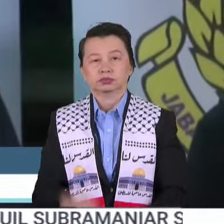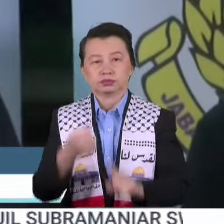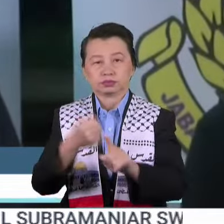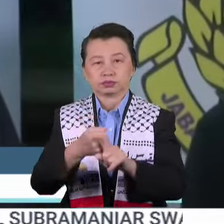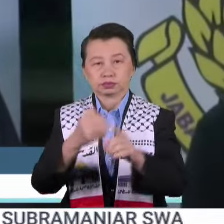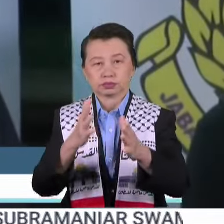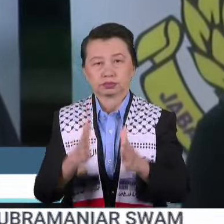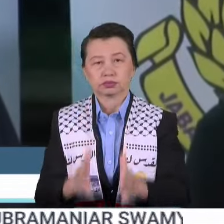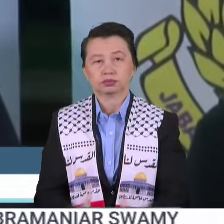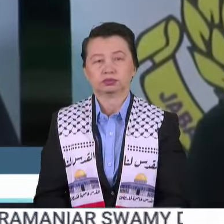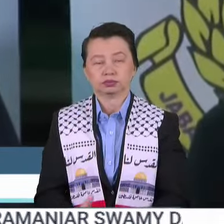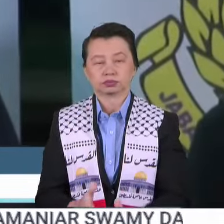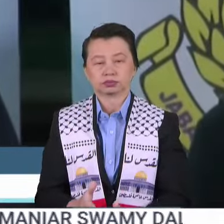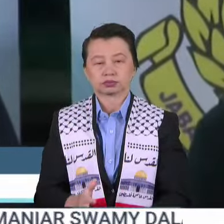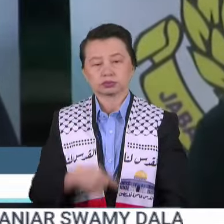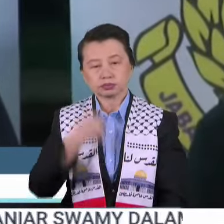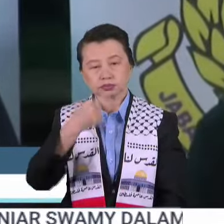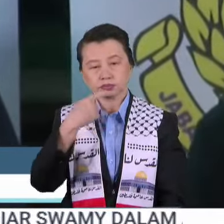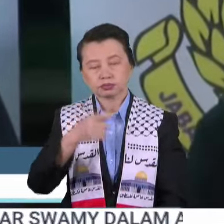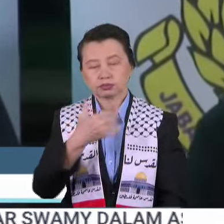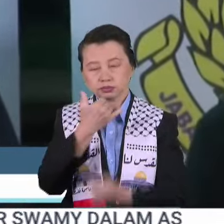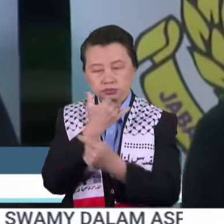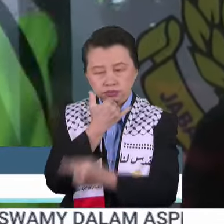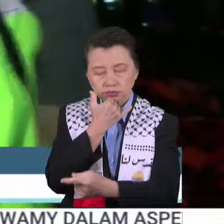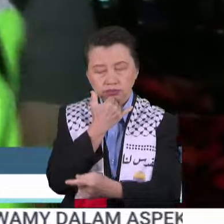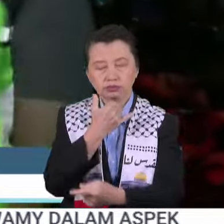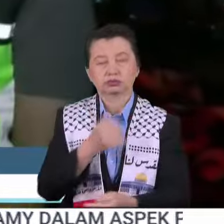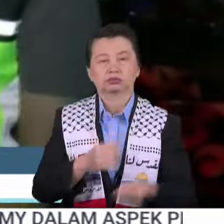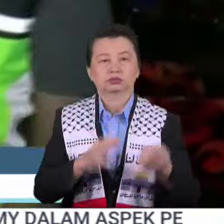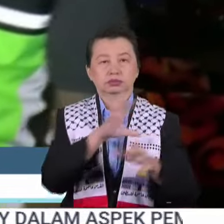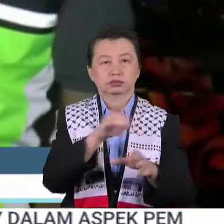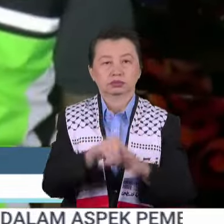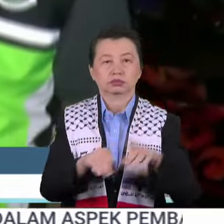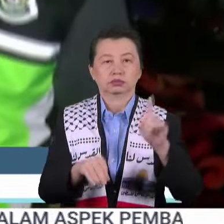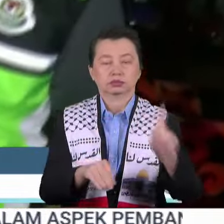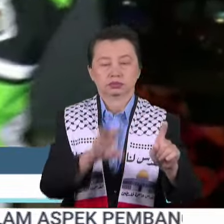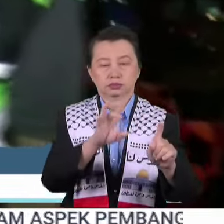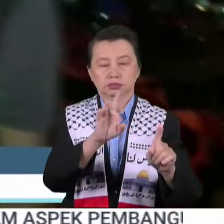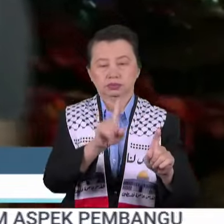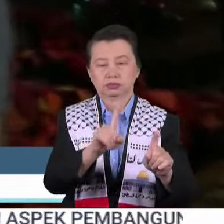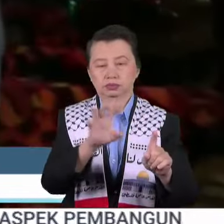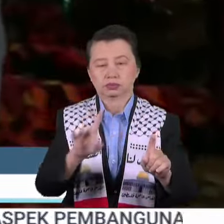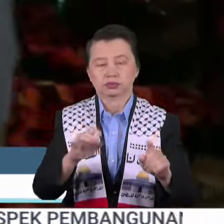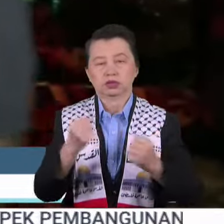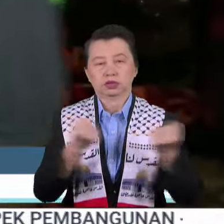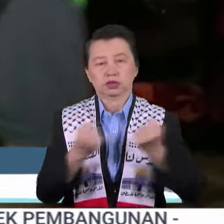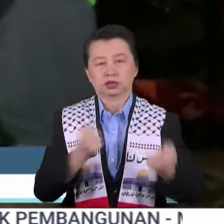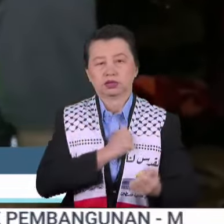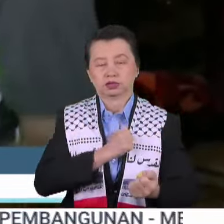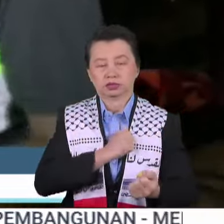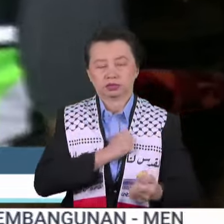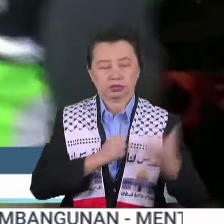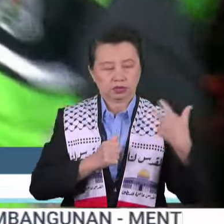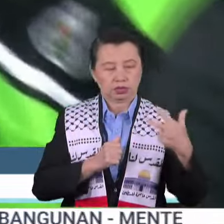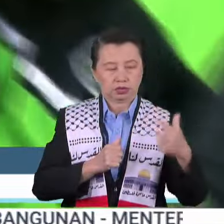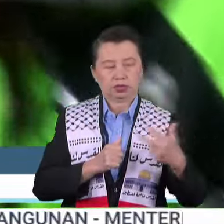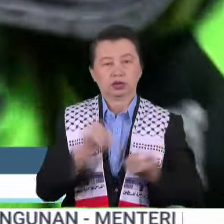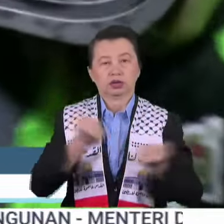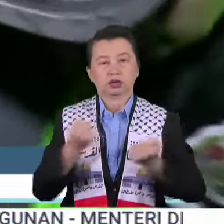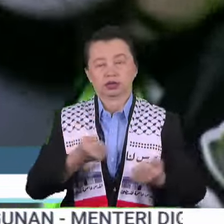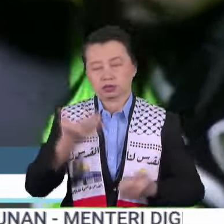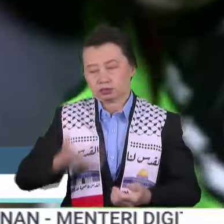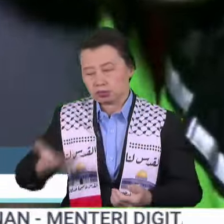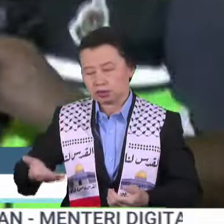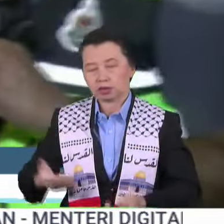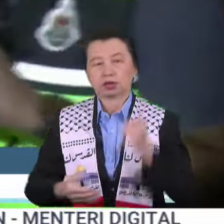Pengarahnya Muhammad Firdaus Sharif berkata kesalahan melibatkan 118 kenderaan persendirian, 13 kenderaan barangan